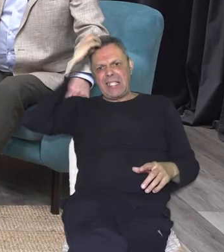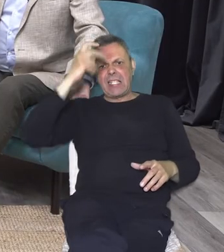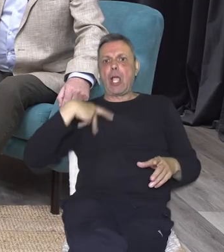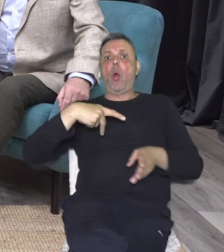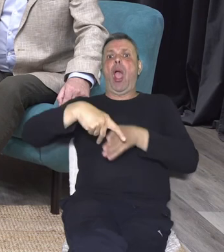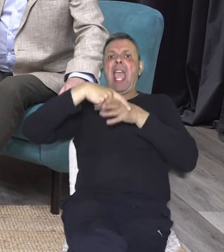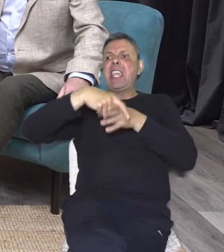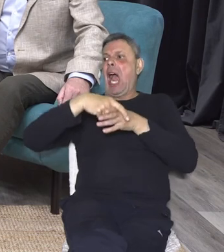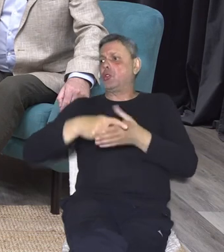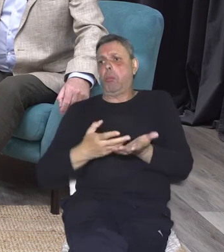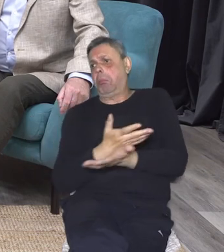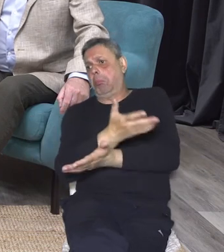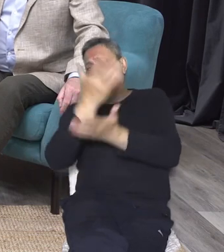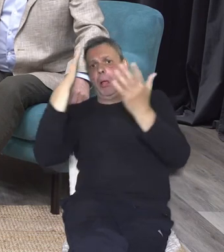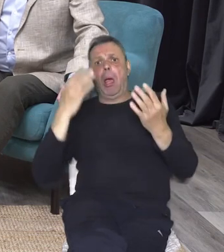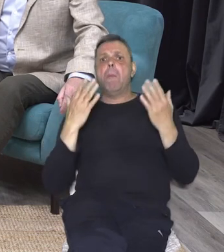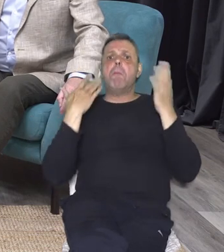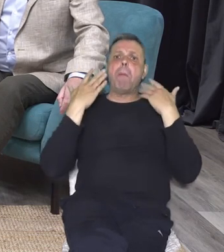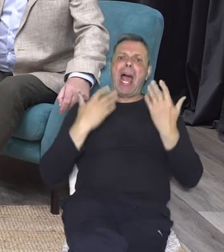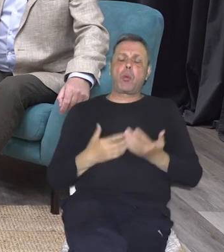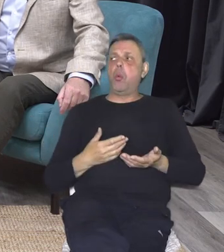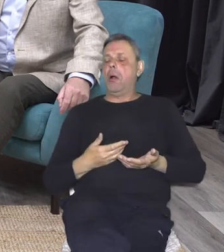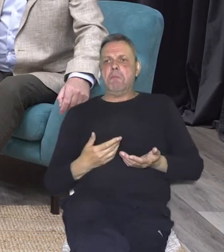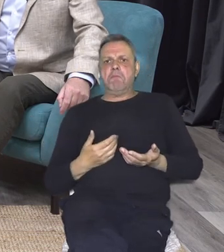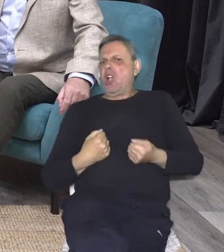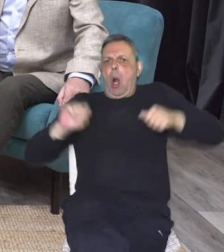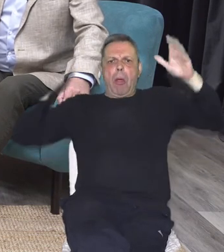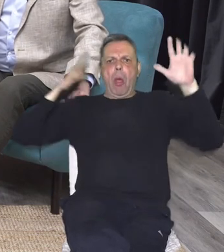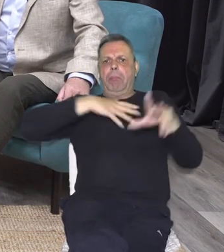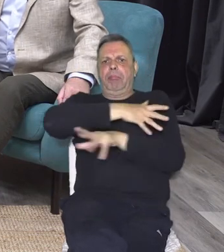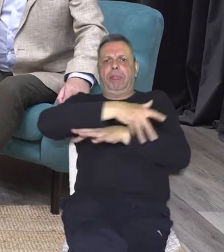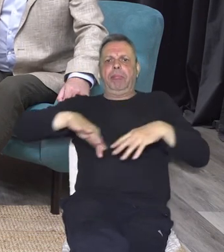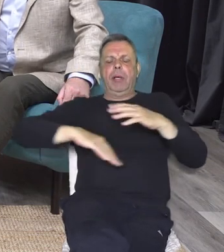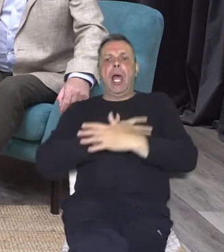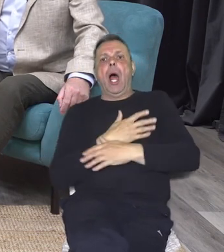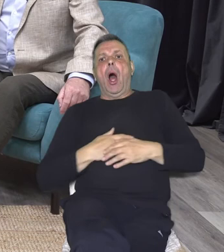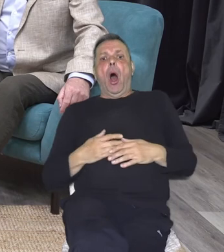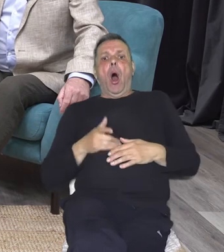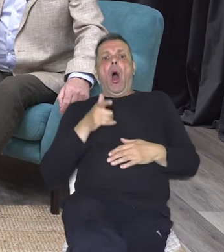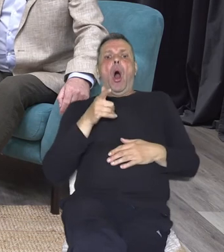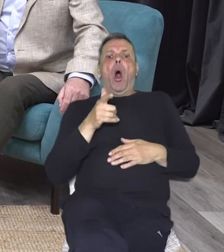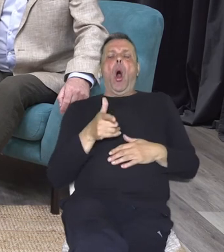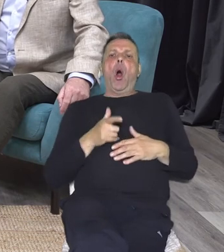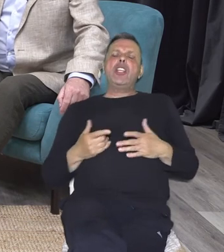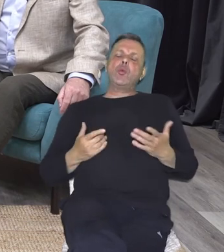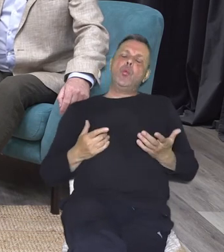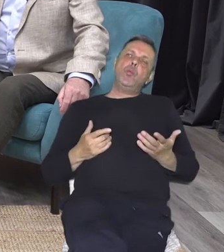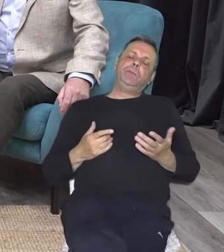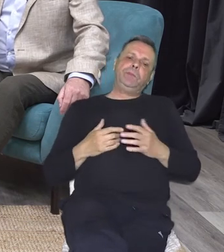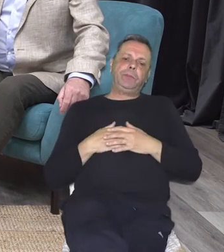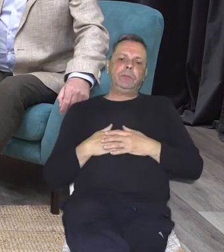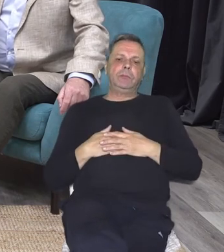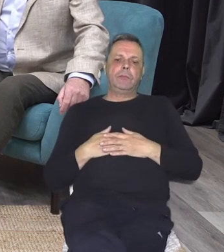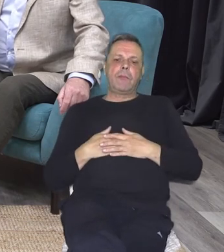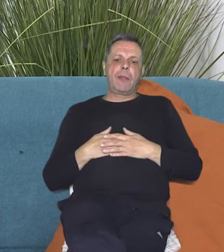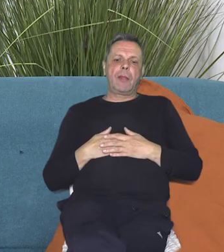danske princeze koje jašu tamo po parku nekom i tako. Dakle, oni su dosta lako kao...